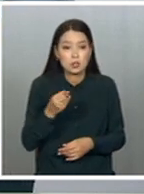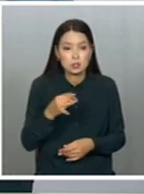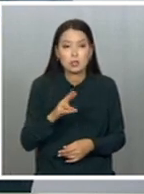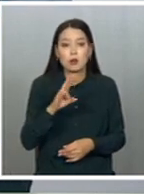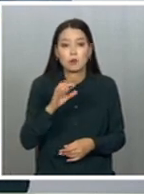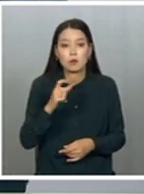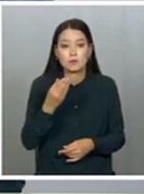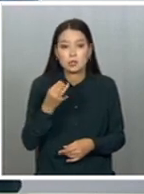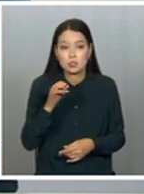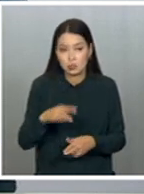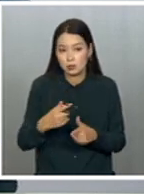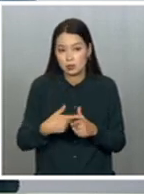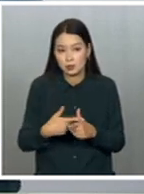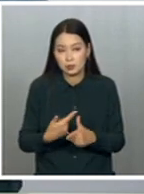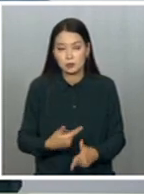көрсетеді.